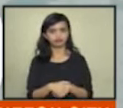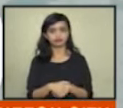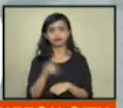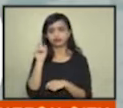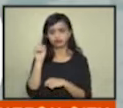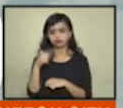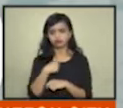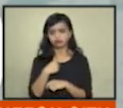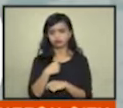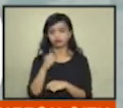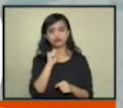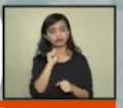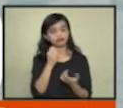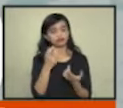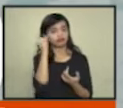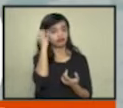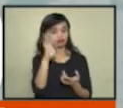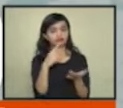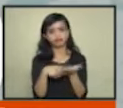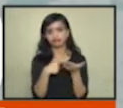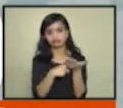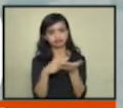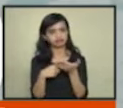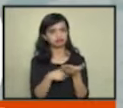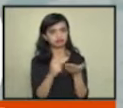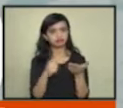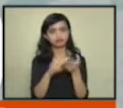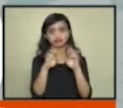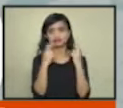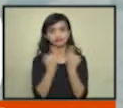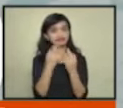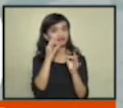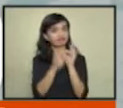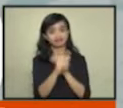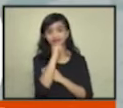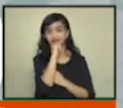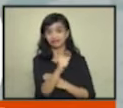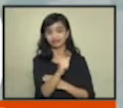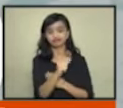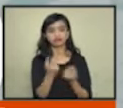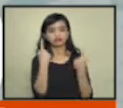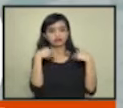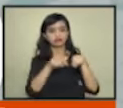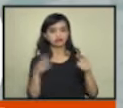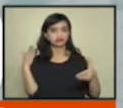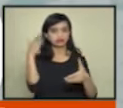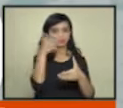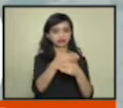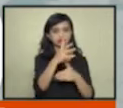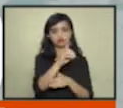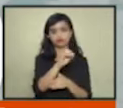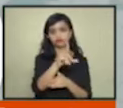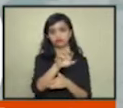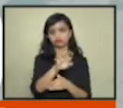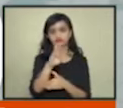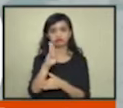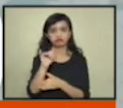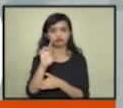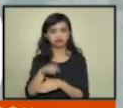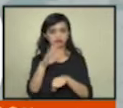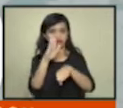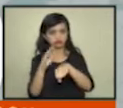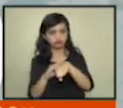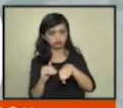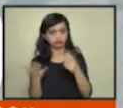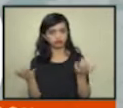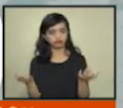lang po ako dun sa officer. Mag-usap-usap kayo dyan magkakamag-anak dahil kapag hindi, sir, darating sa inyo dyan ang dole at saka BIR at ipapatawag pa